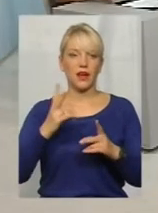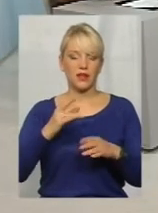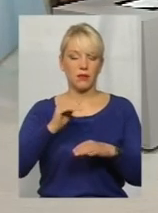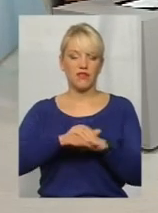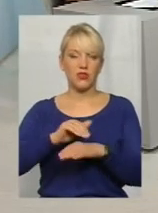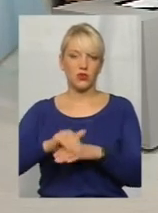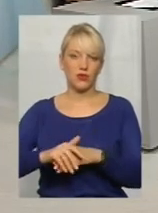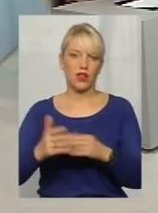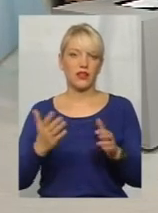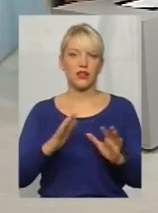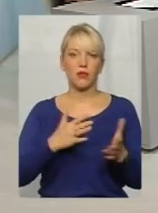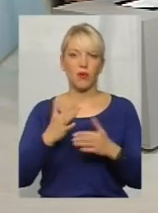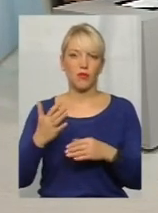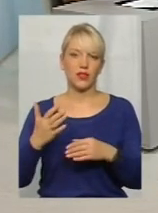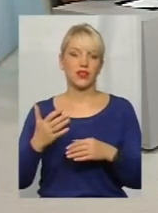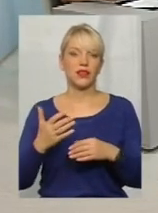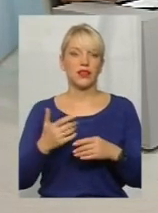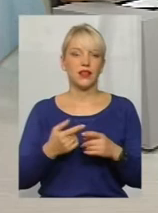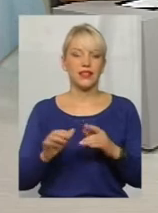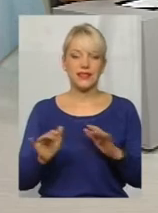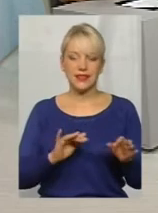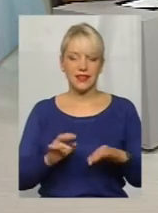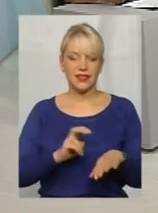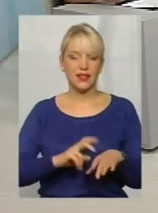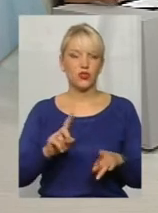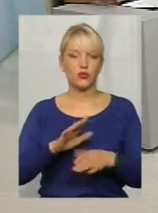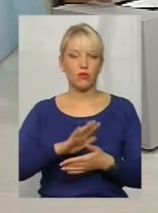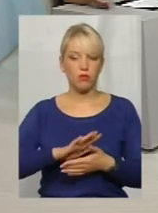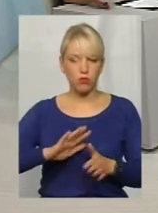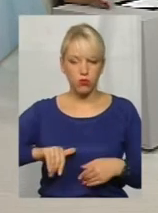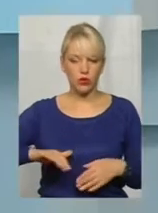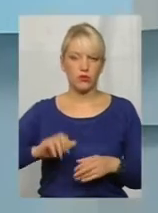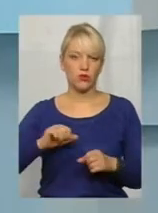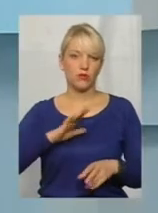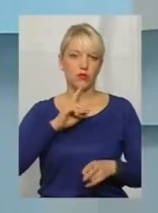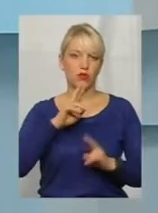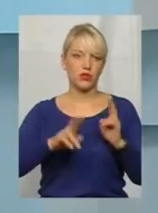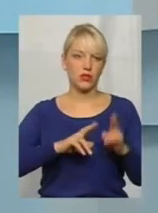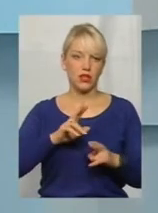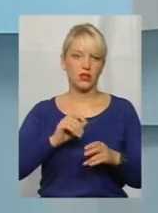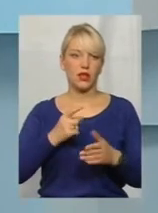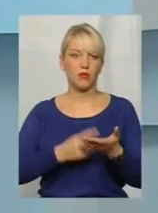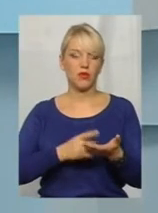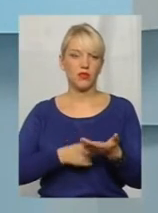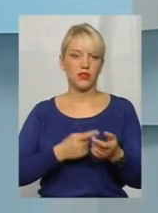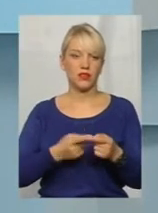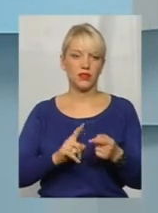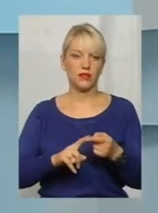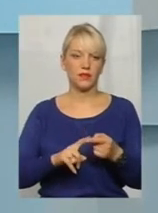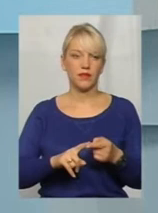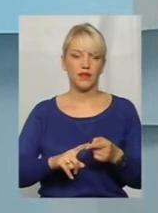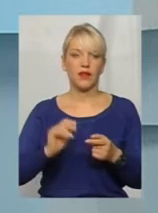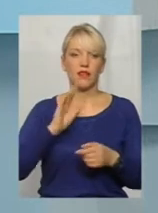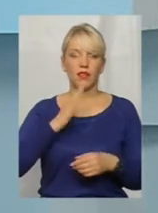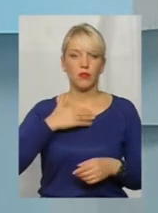момент, які дії лікаря для того, щоб потім, можливо, були їх оскаржити або довести правоту? На мою